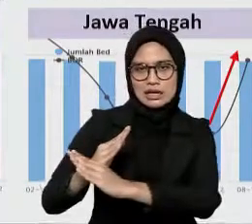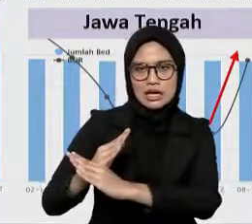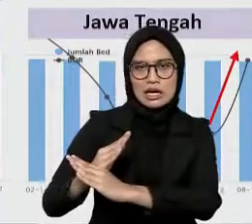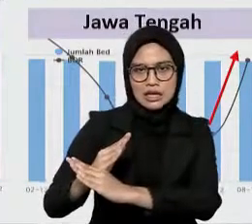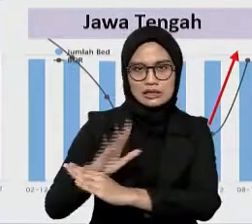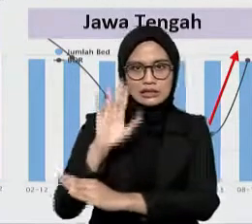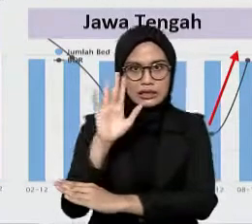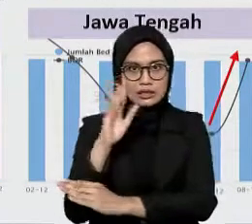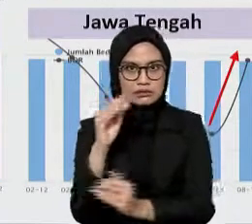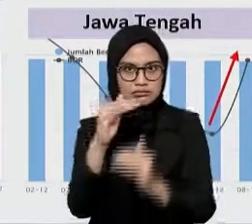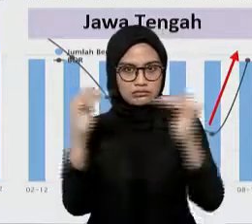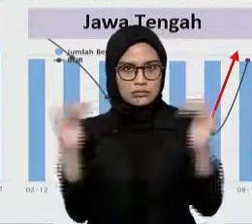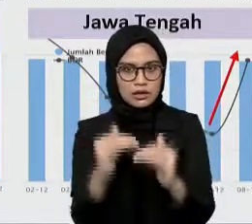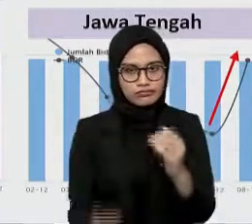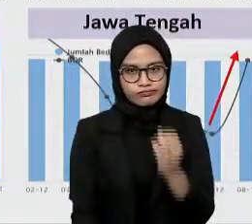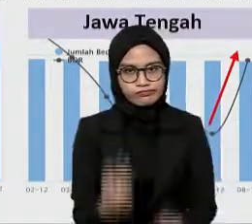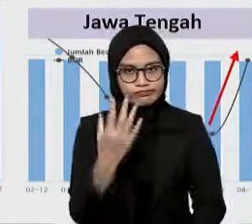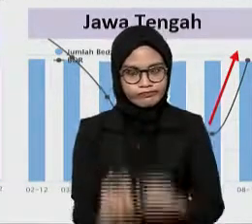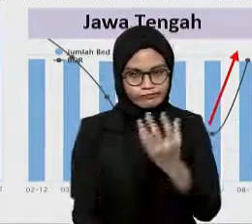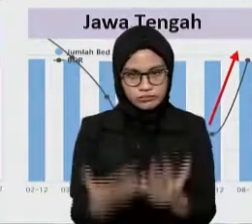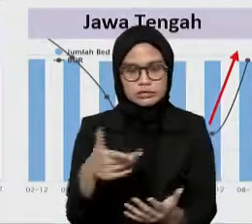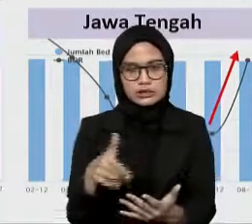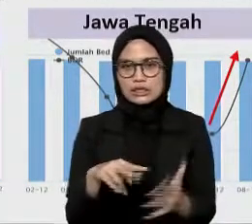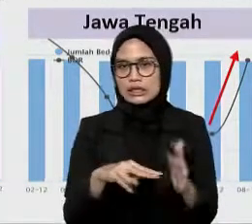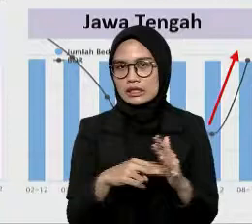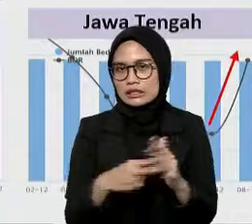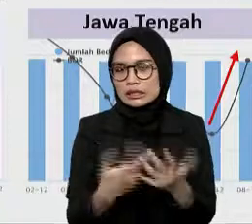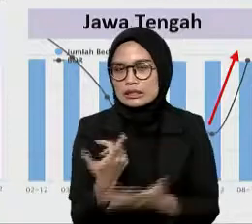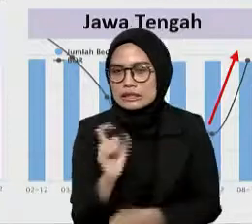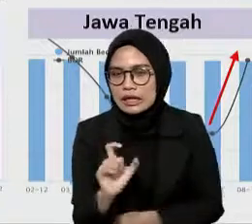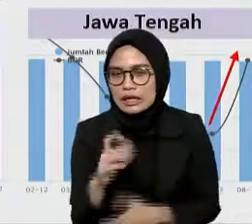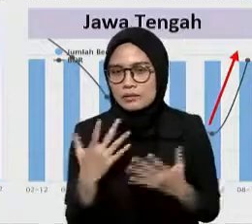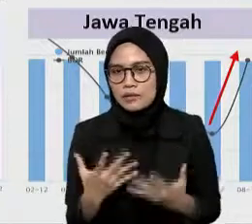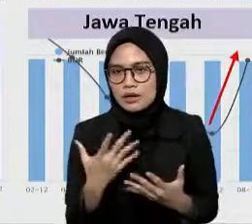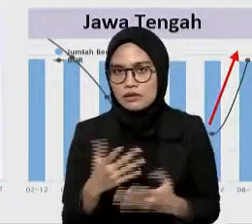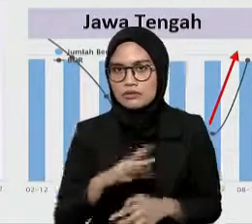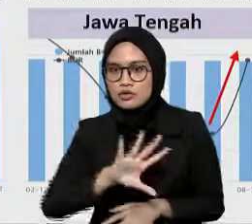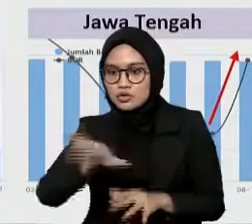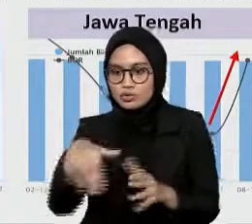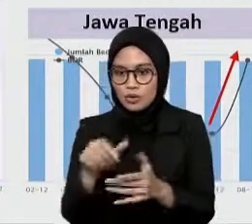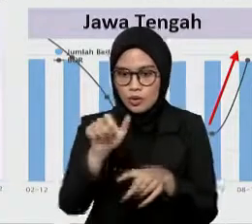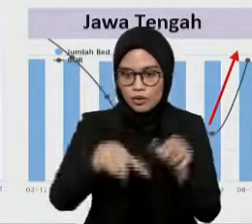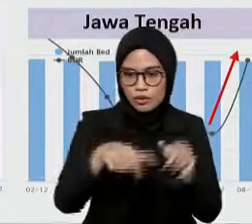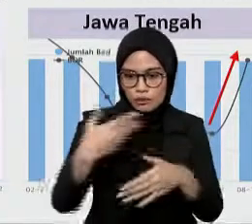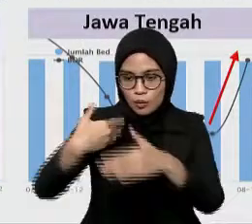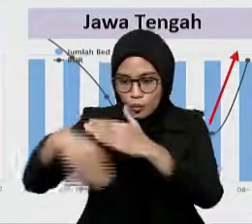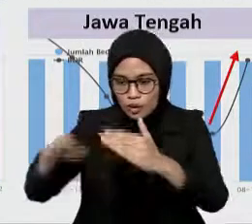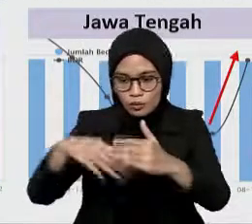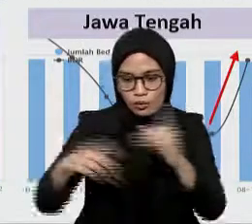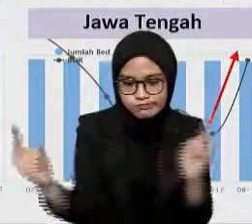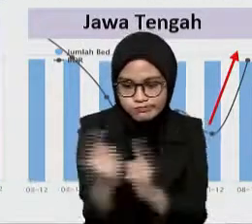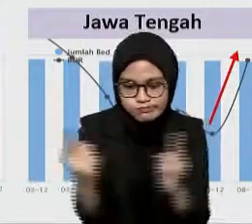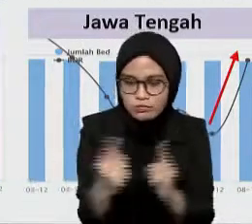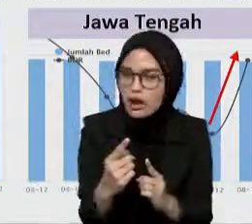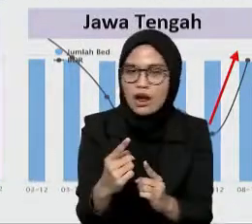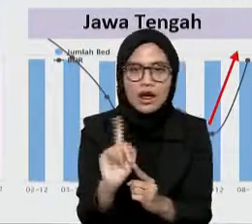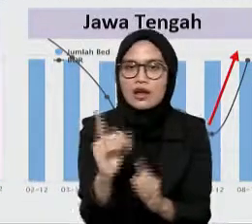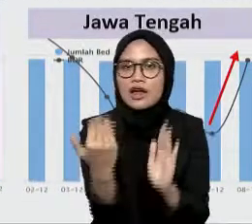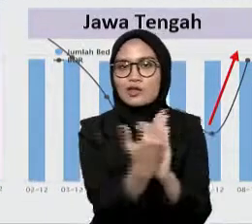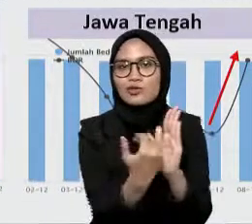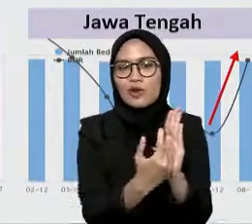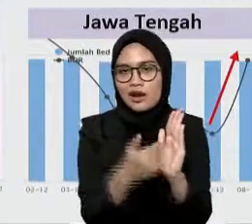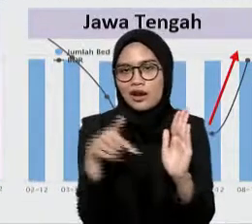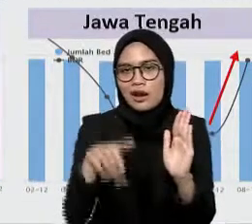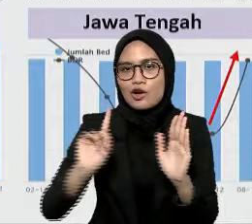Nataru, mobilitas penduduk harus terus dikendalikan dan dilakukan dengan aman. Masyarakat dimohon untuk